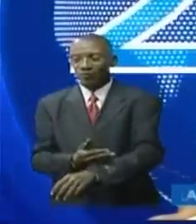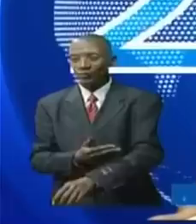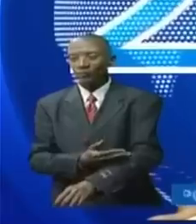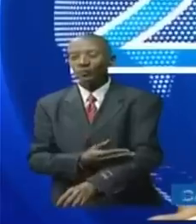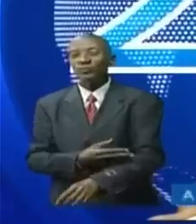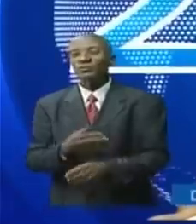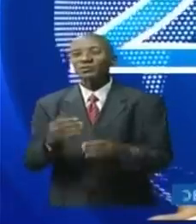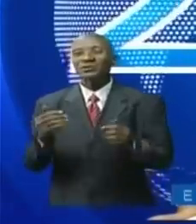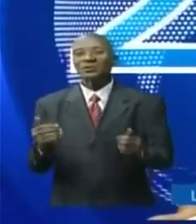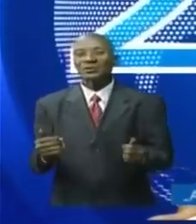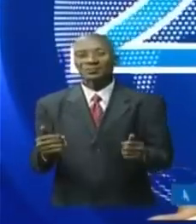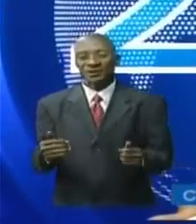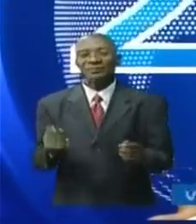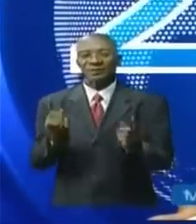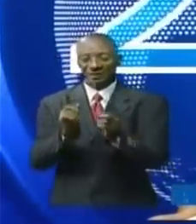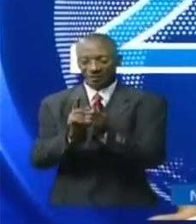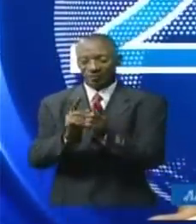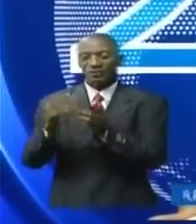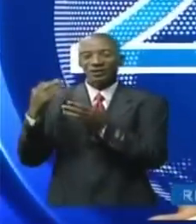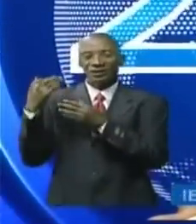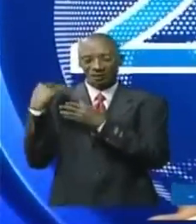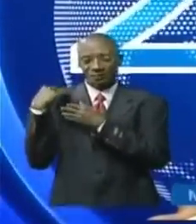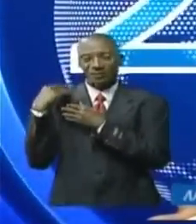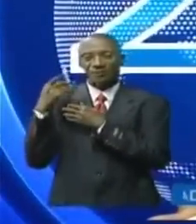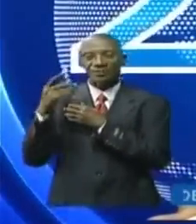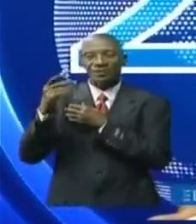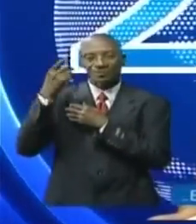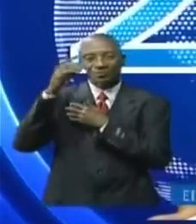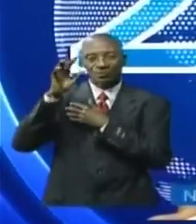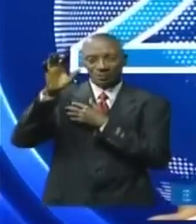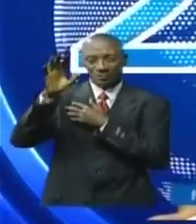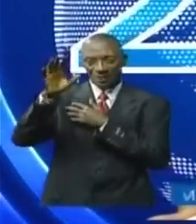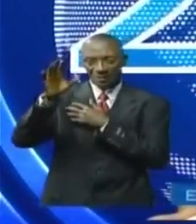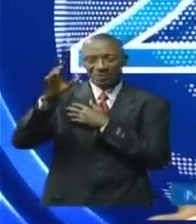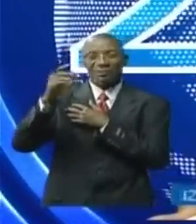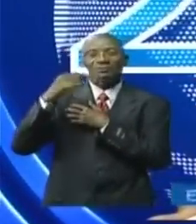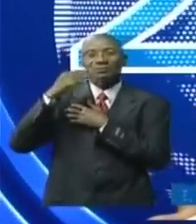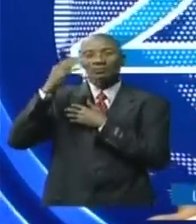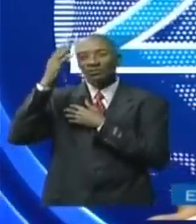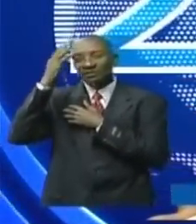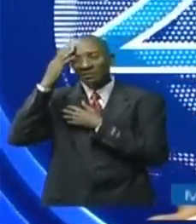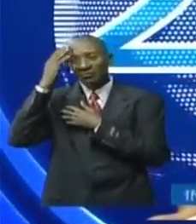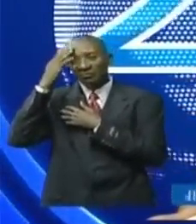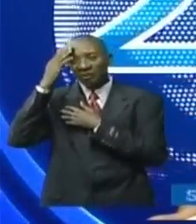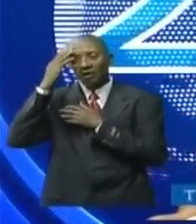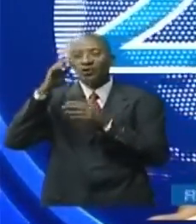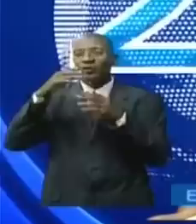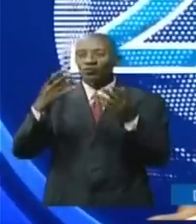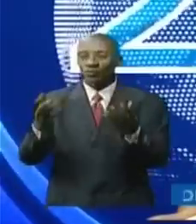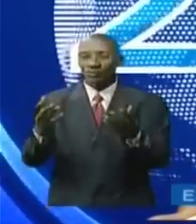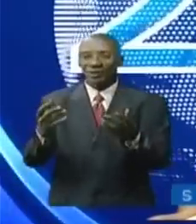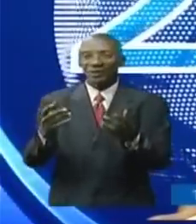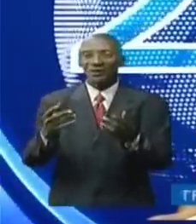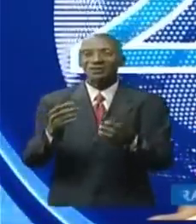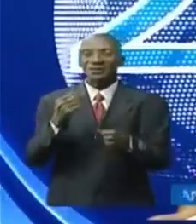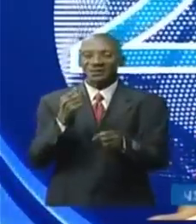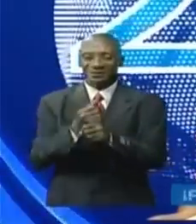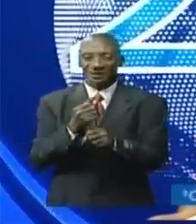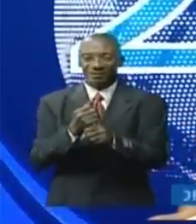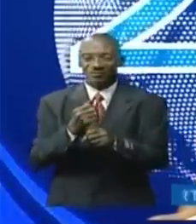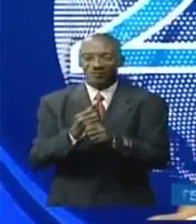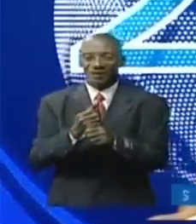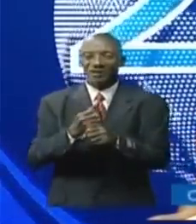conseil d'administration et la direction générale de cette banque sont dessaisis de leur pouvoir de gestion à dater